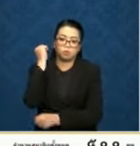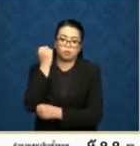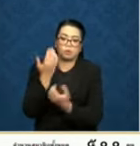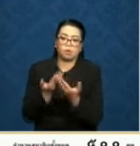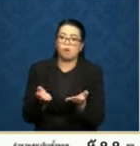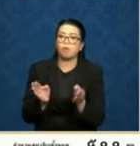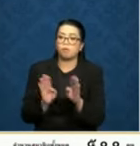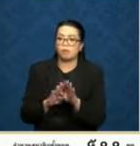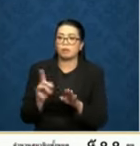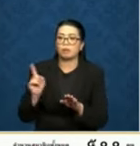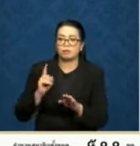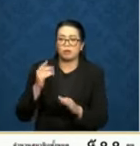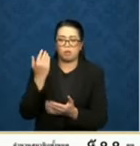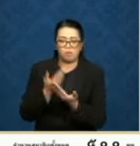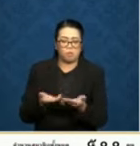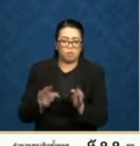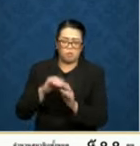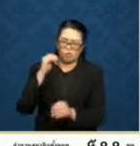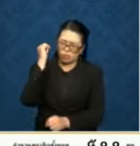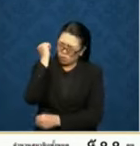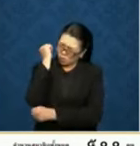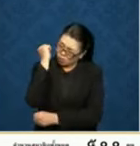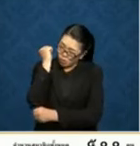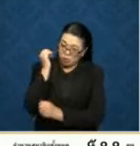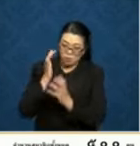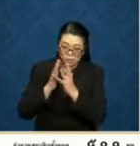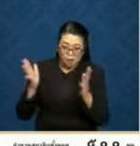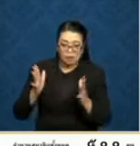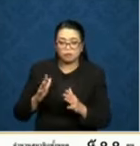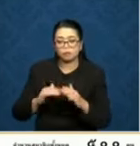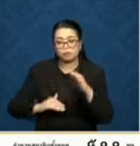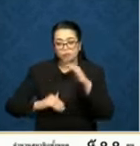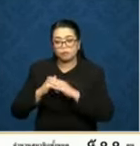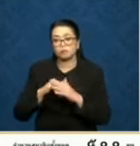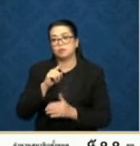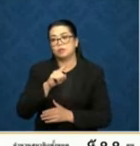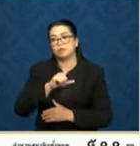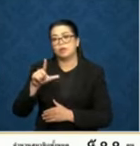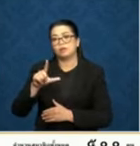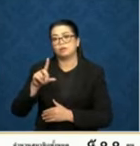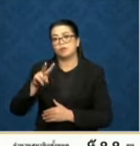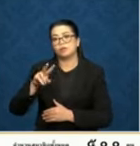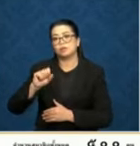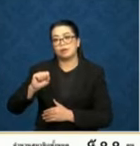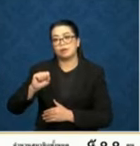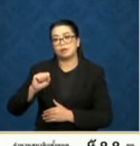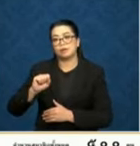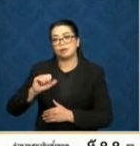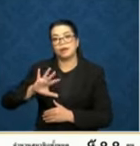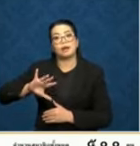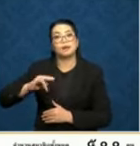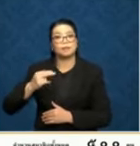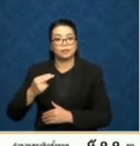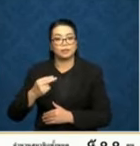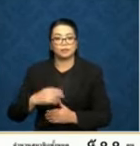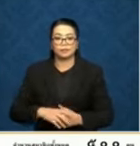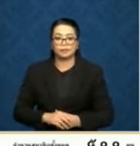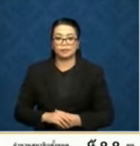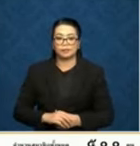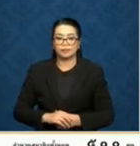ครัวที่ตองเรีกว่ายากจนเป็พิเศษ สูงถึง 1,200,000 ค่ะอีก 50,000 คนครับ